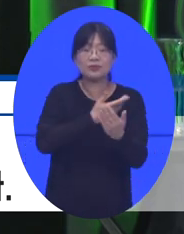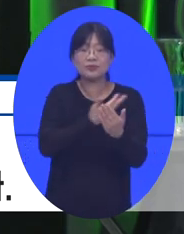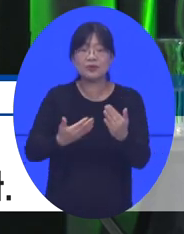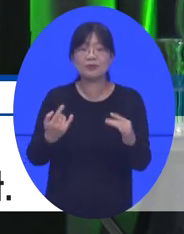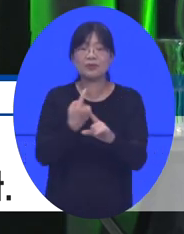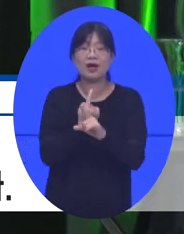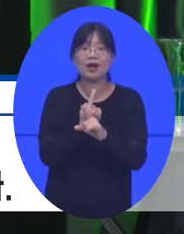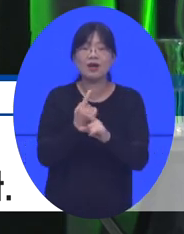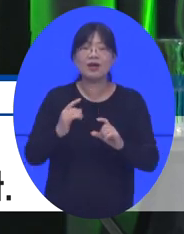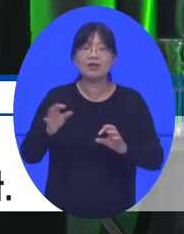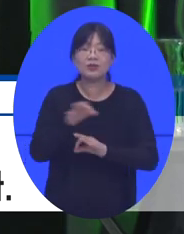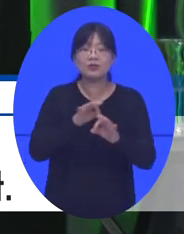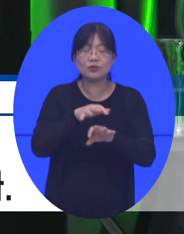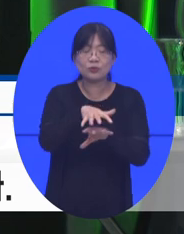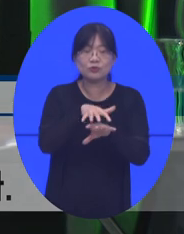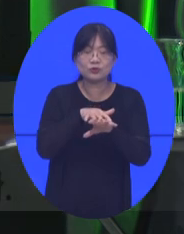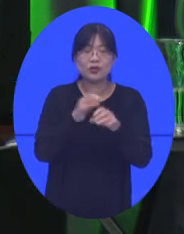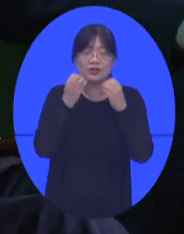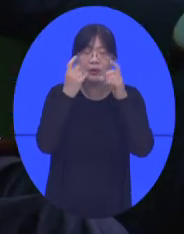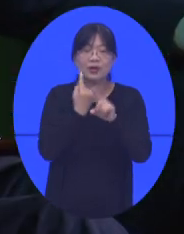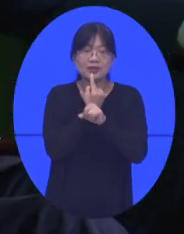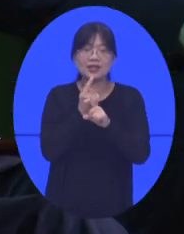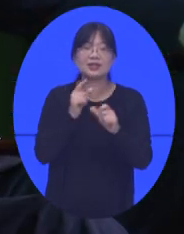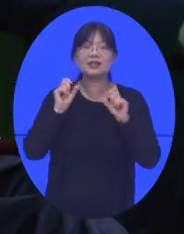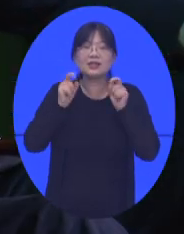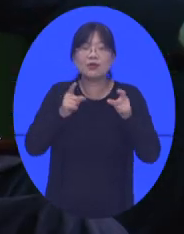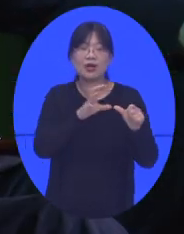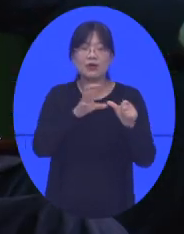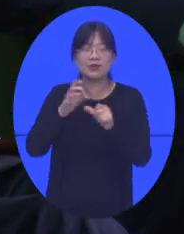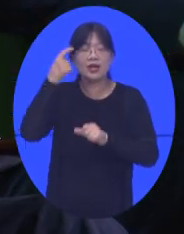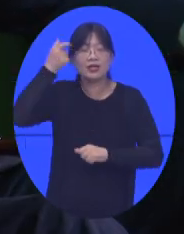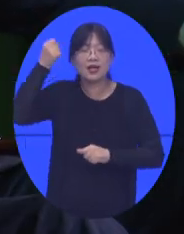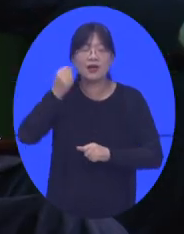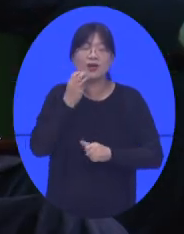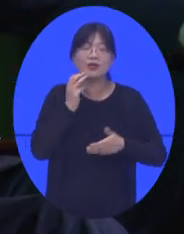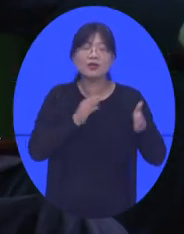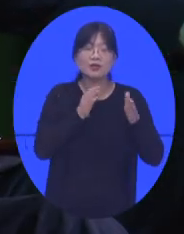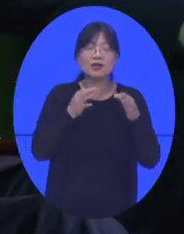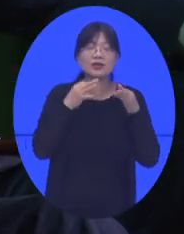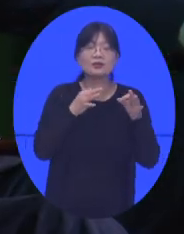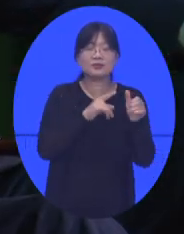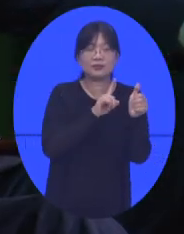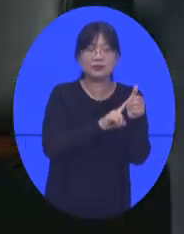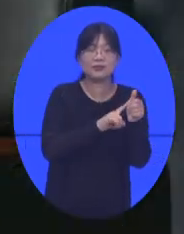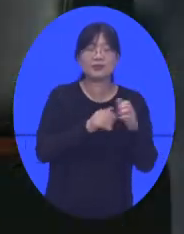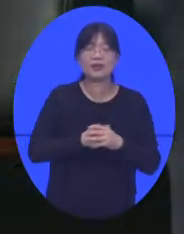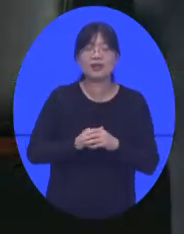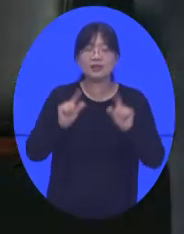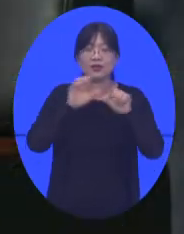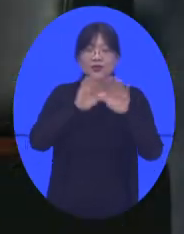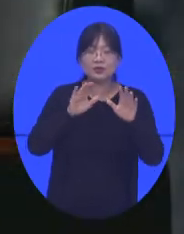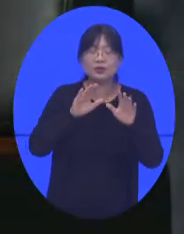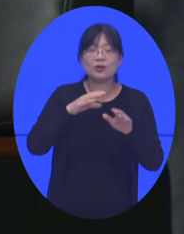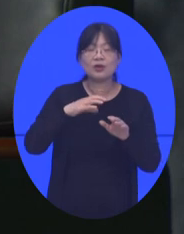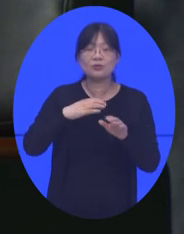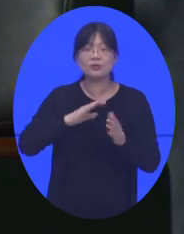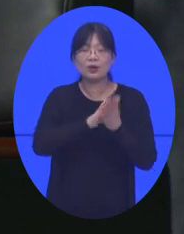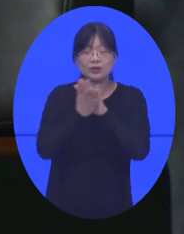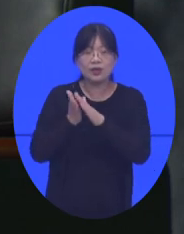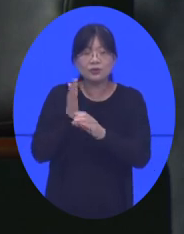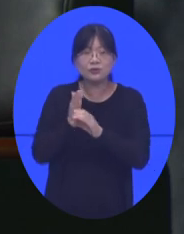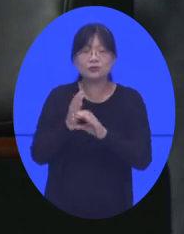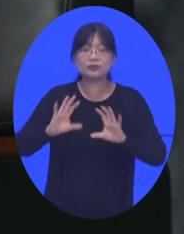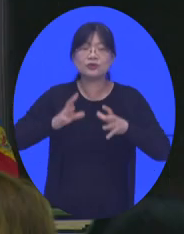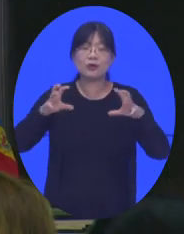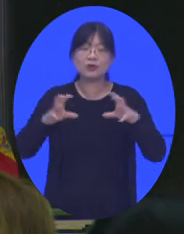구조를 재편할 수 있는 기회로 활용을 해야 되겠다. 김동연 경기도지사는 기후변화 대응 과정에서 국제협력을 중요하게 생각한다고